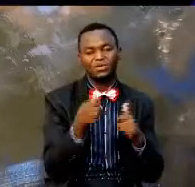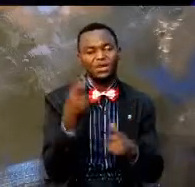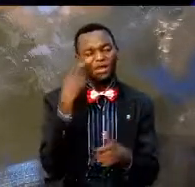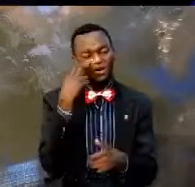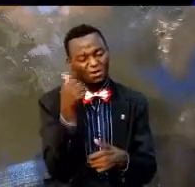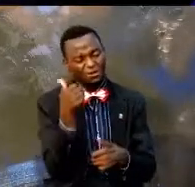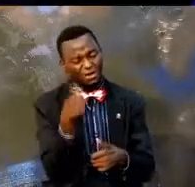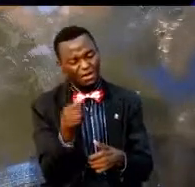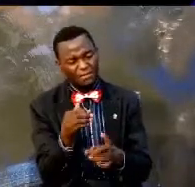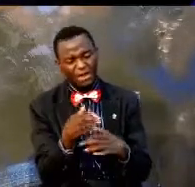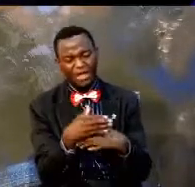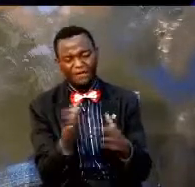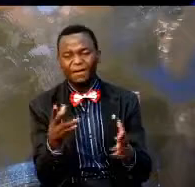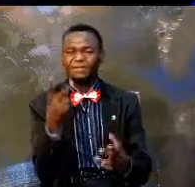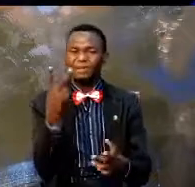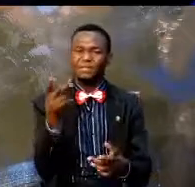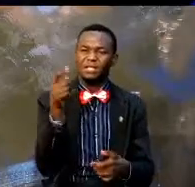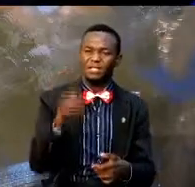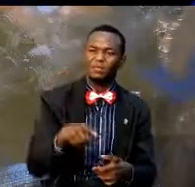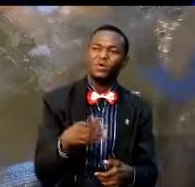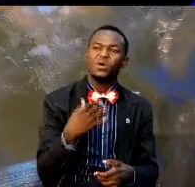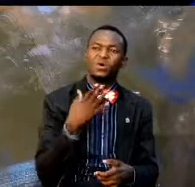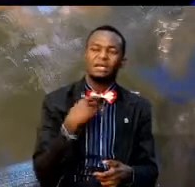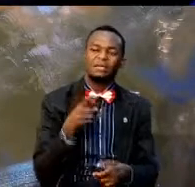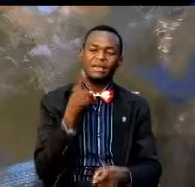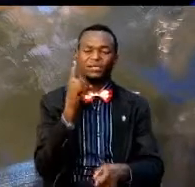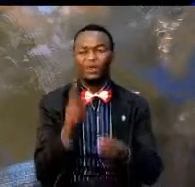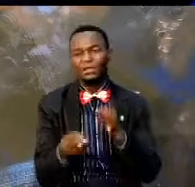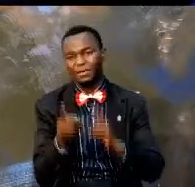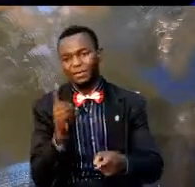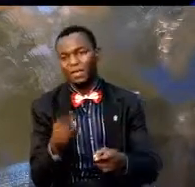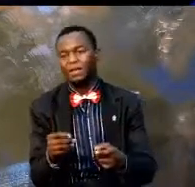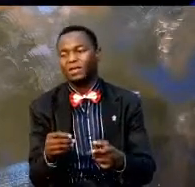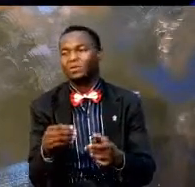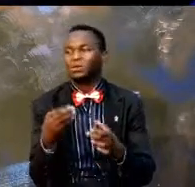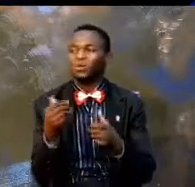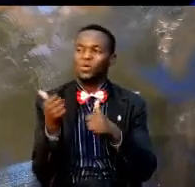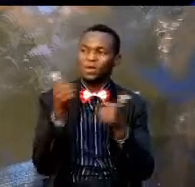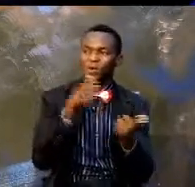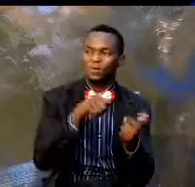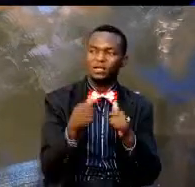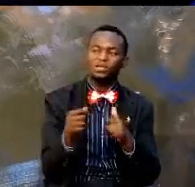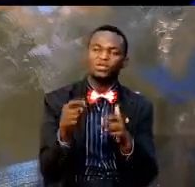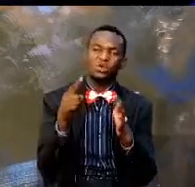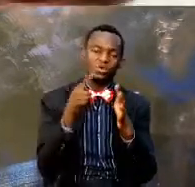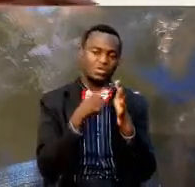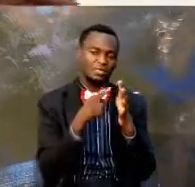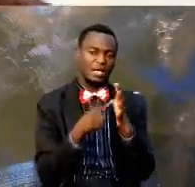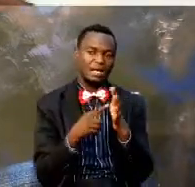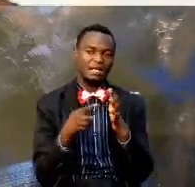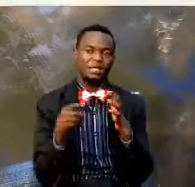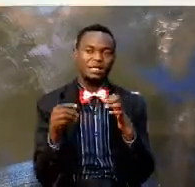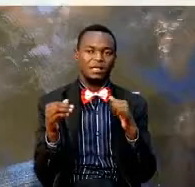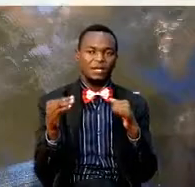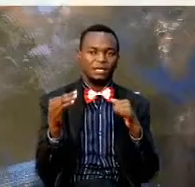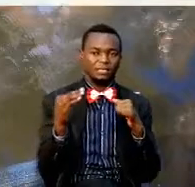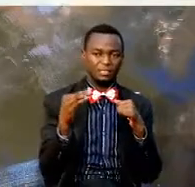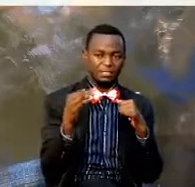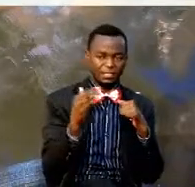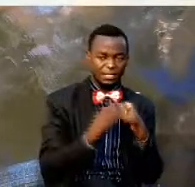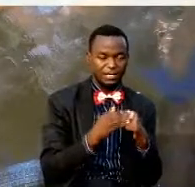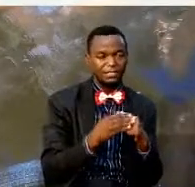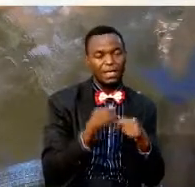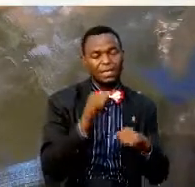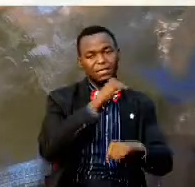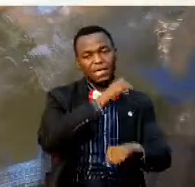ya kwamba fursa ya pili iko, wanahitaji watembee. Tutakuwa na ubatizo tarehe 9, sabato inayokuja mbele yetu. Tutakuwa